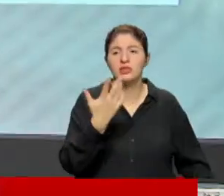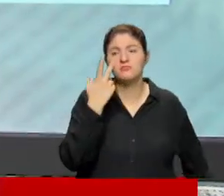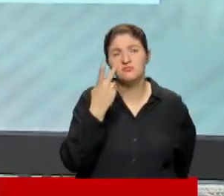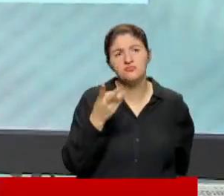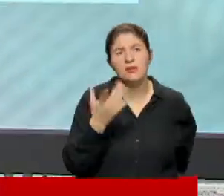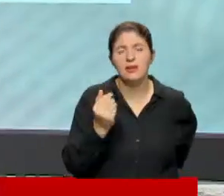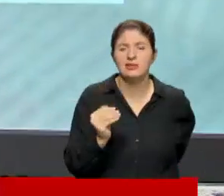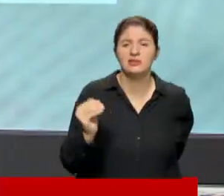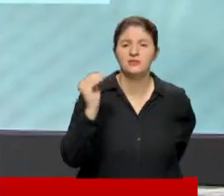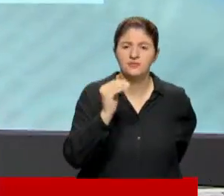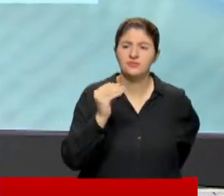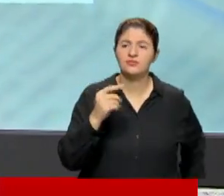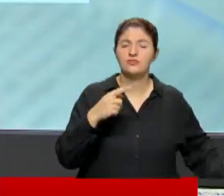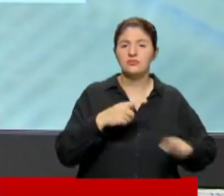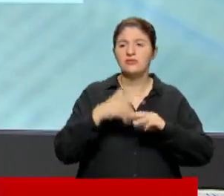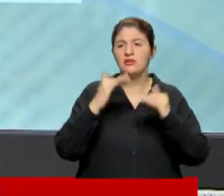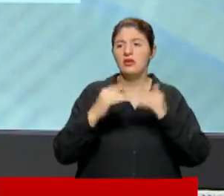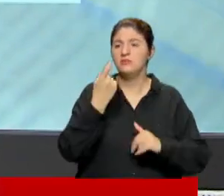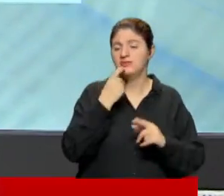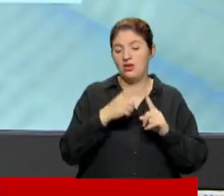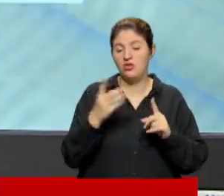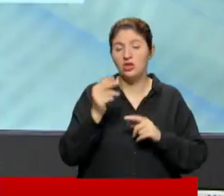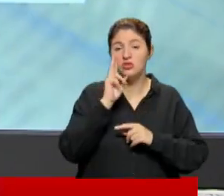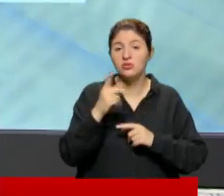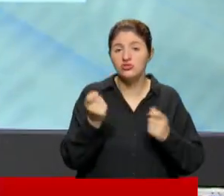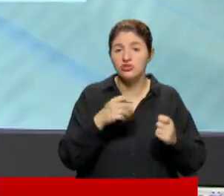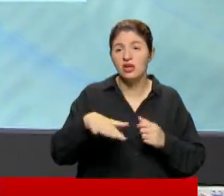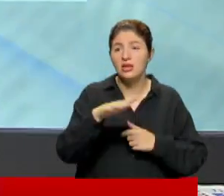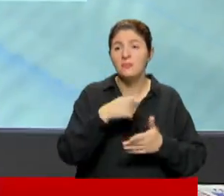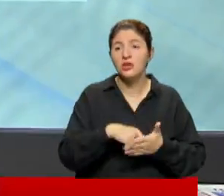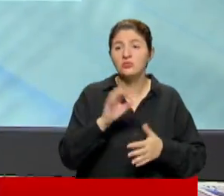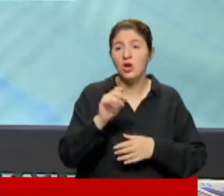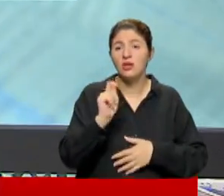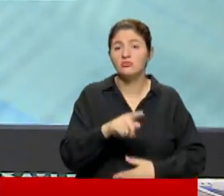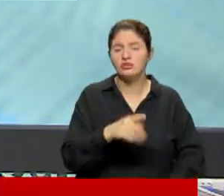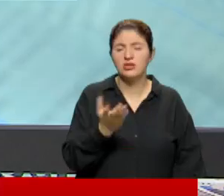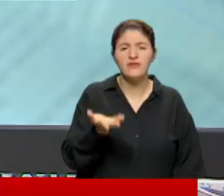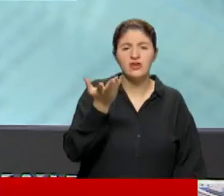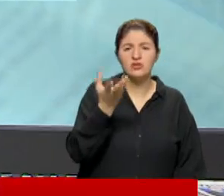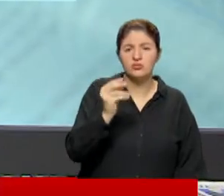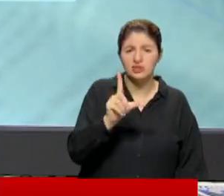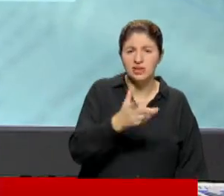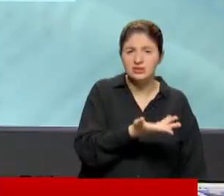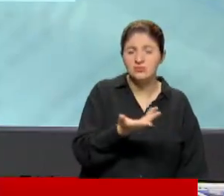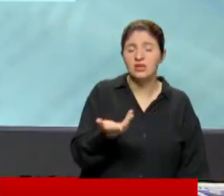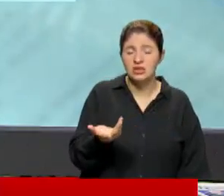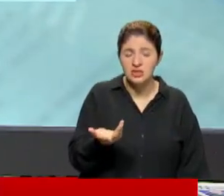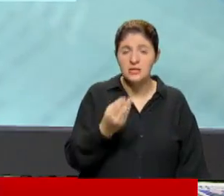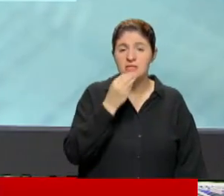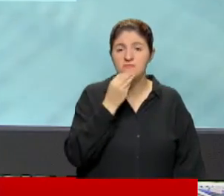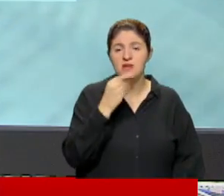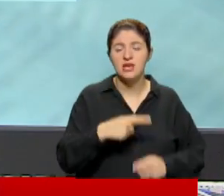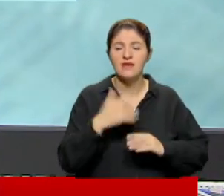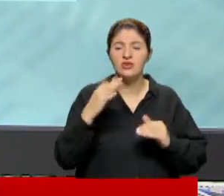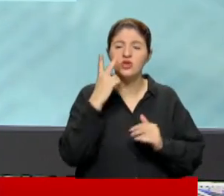Belki biraz daha yukarı enflasyonu yıllık olarak göreceğiz çalışanlara Maaşlar bu şekilde yapılacak daha yukarısında olması gerekiyor Belki de gıda